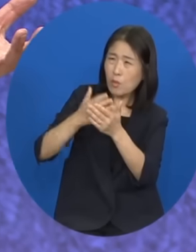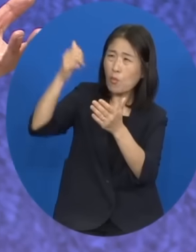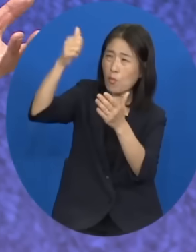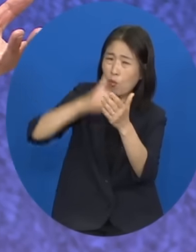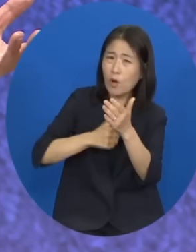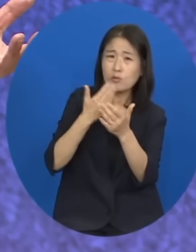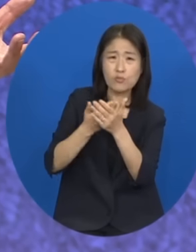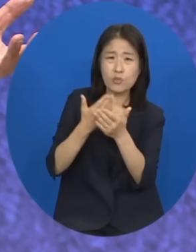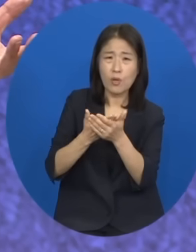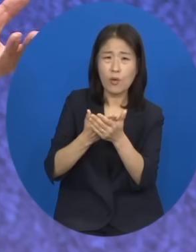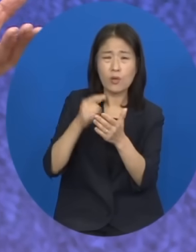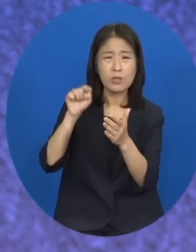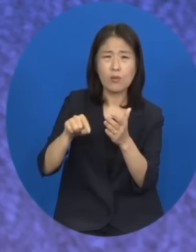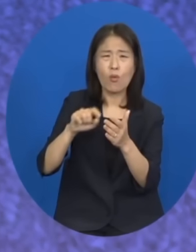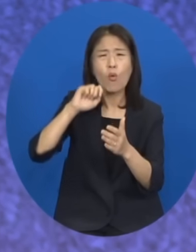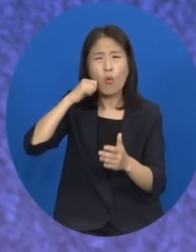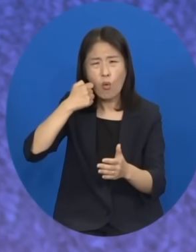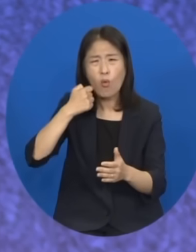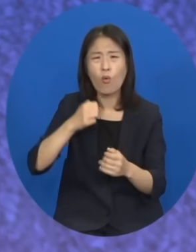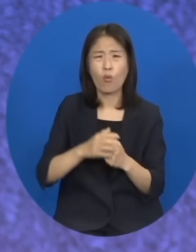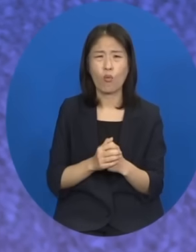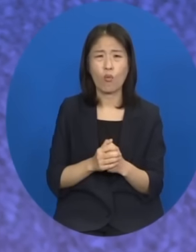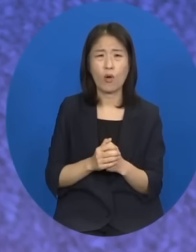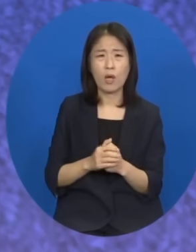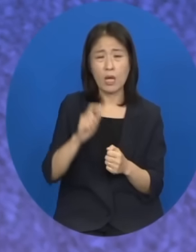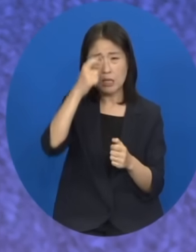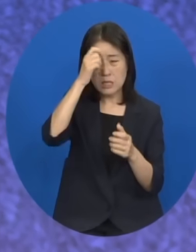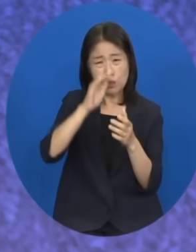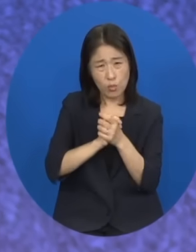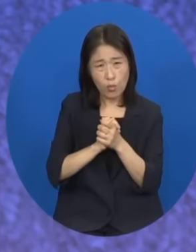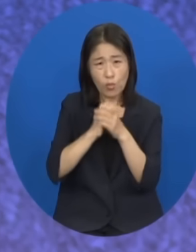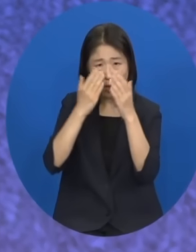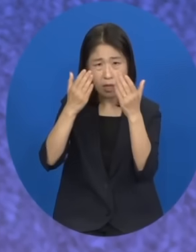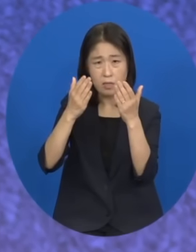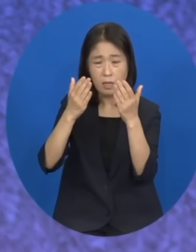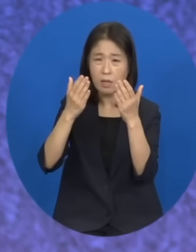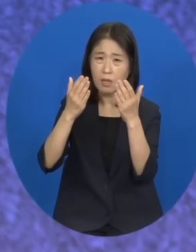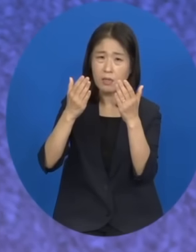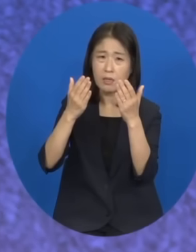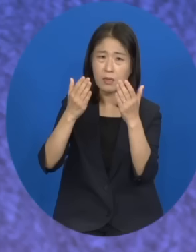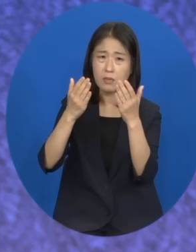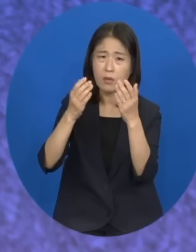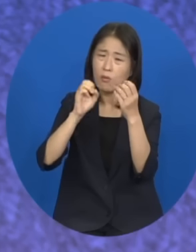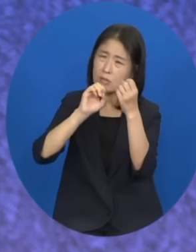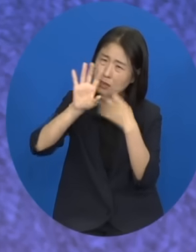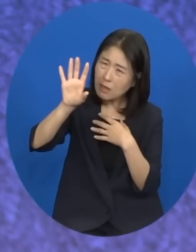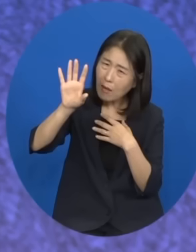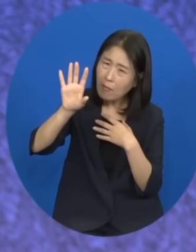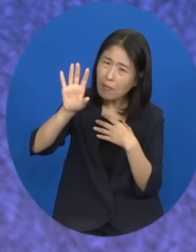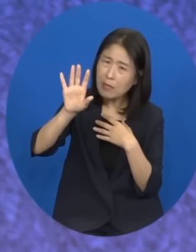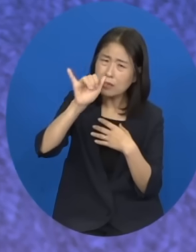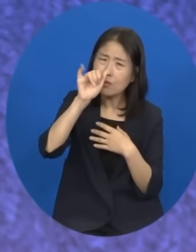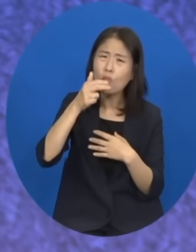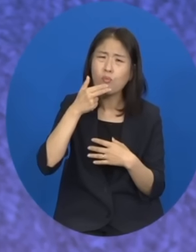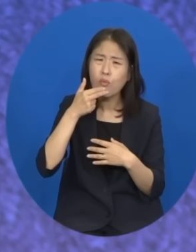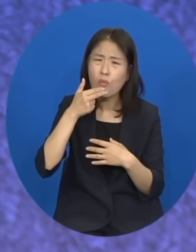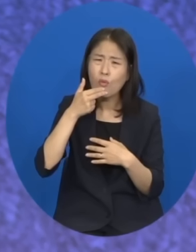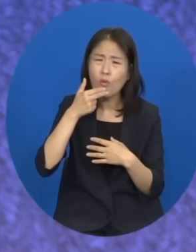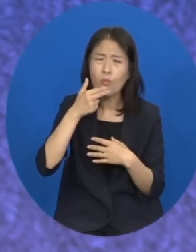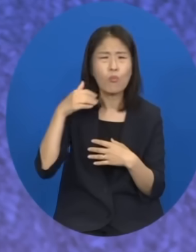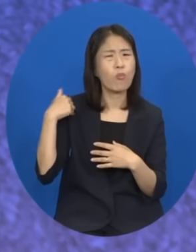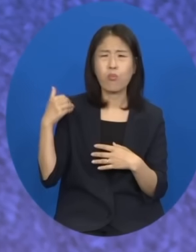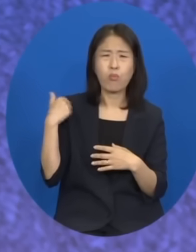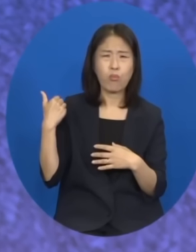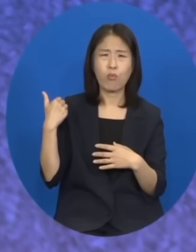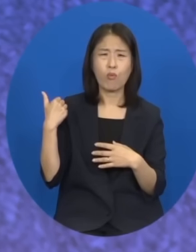수가 없어요. 기도를 한다고 하도 응답을 받을지 못 받을지도 모르는 일이에요. 그런데